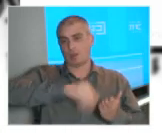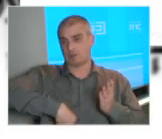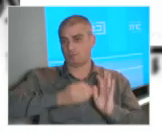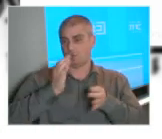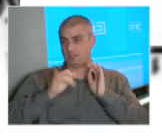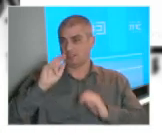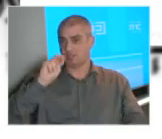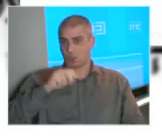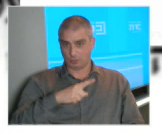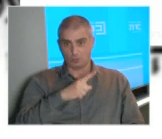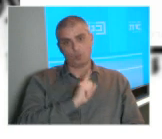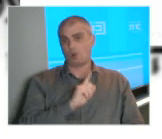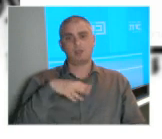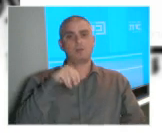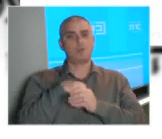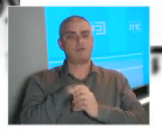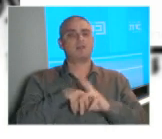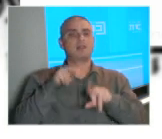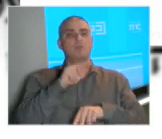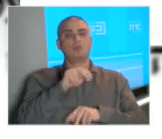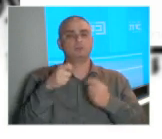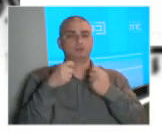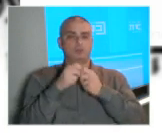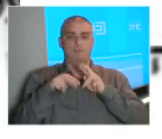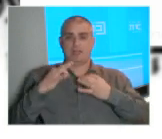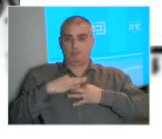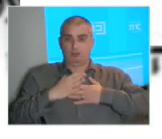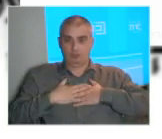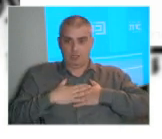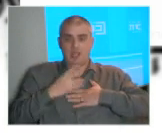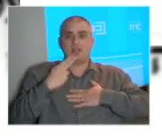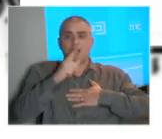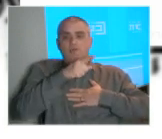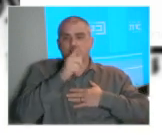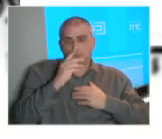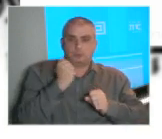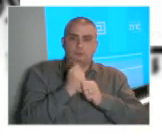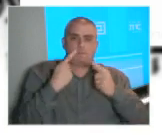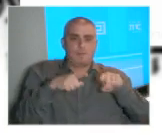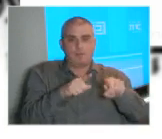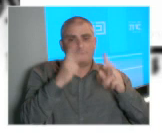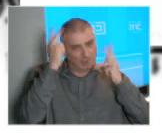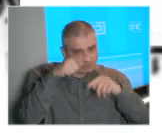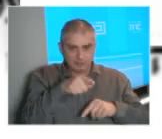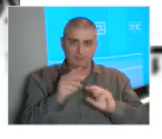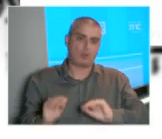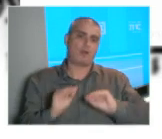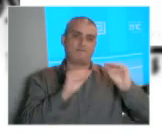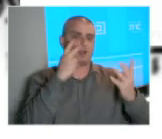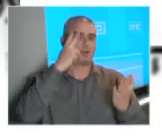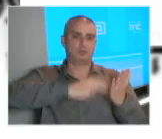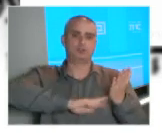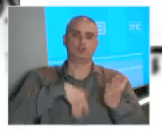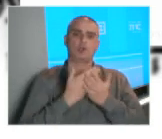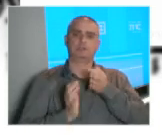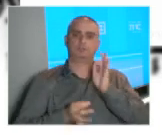חדם עורך הדין ינון, הוא לא יהיה מעורב בטיפול בעניינים המצויים בטיפולי, התחייבות כאמור נערכת במקביל להסדר זה, והיא הועברה